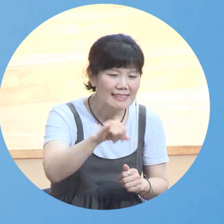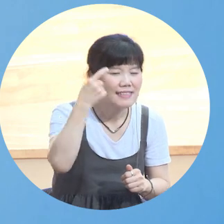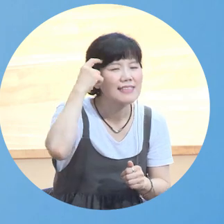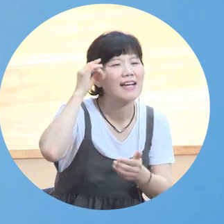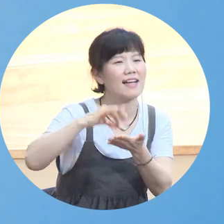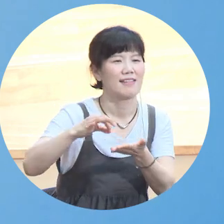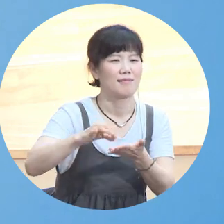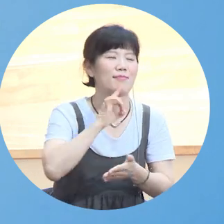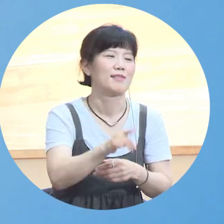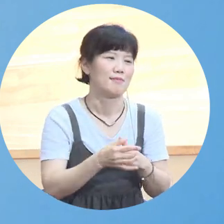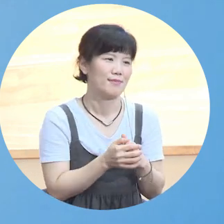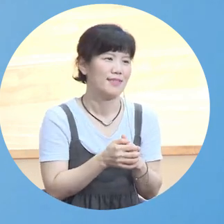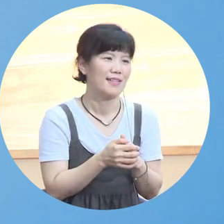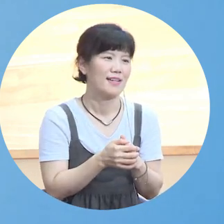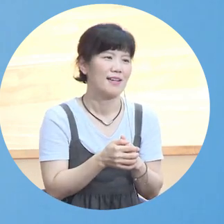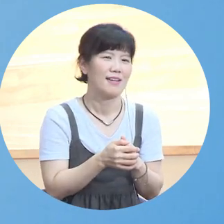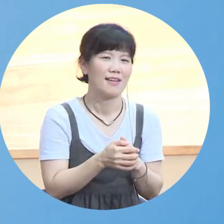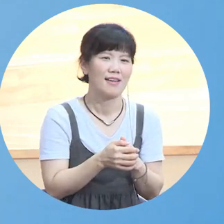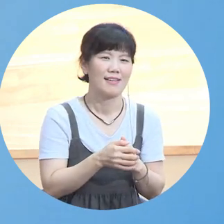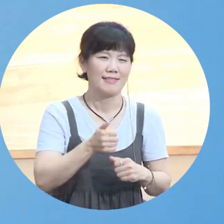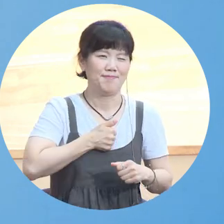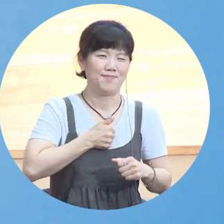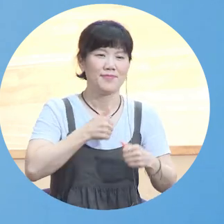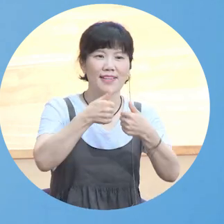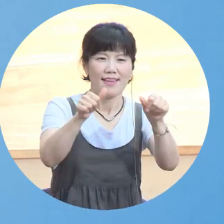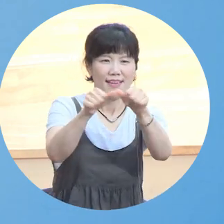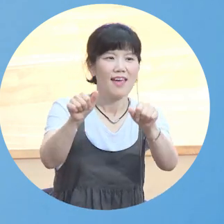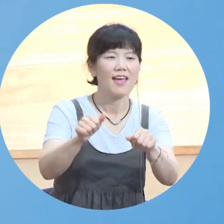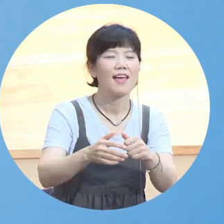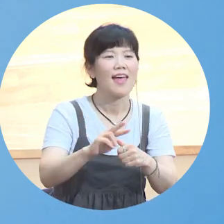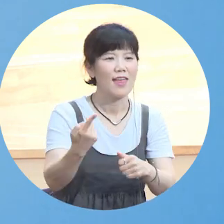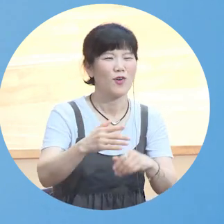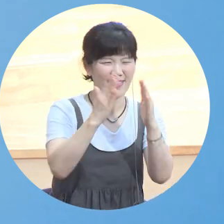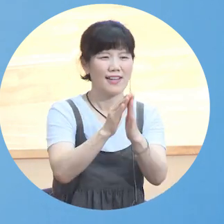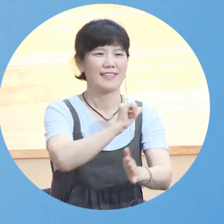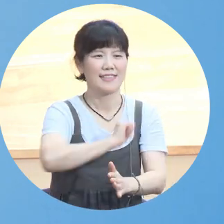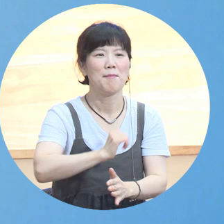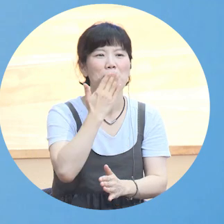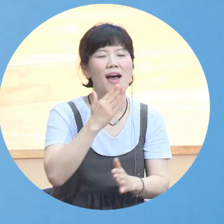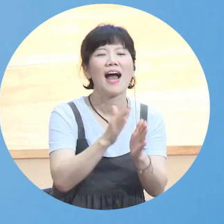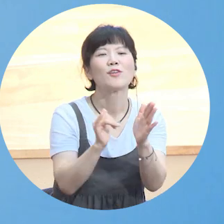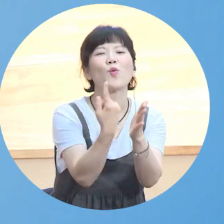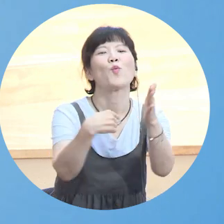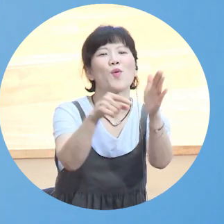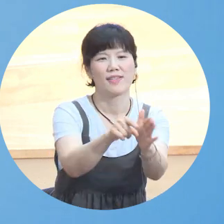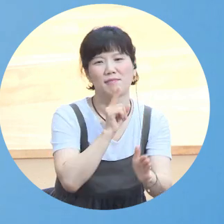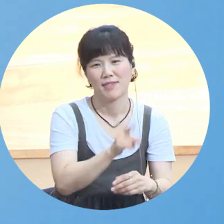아무리 자존심 상해도 왠만하면 바 참아 냅니다 가족을 위해서 그리고